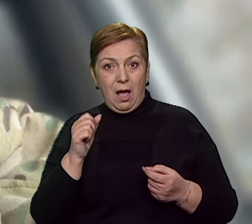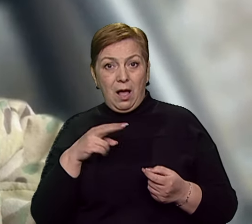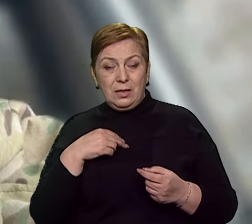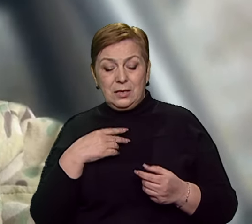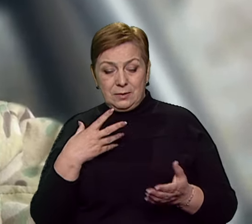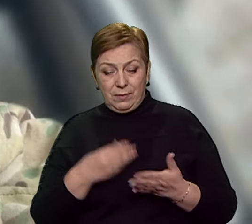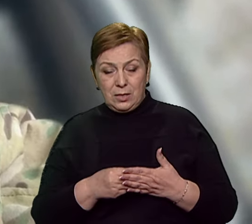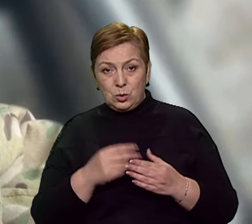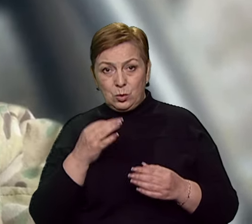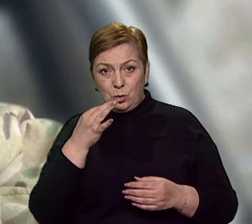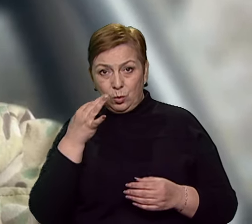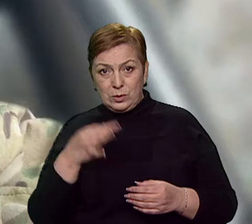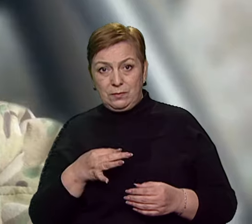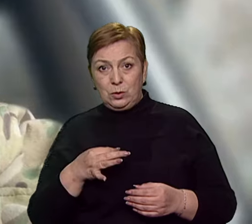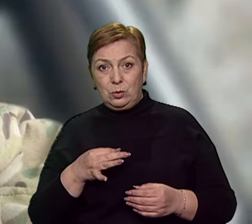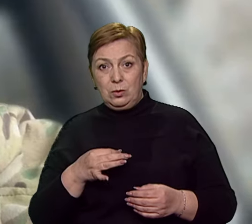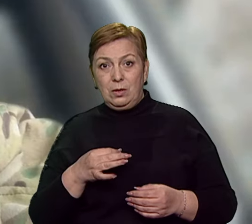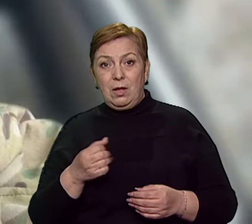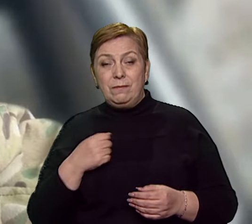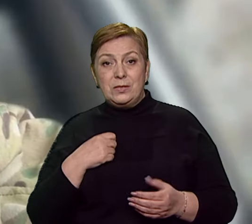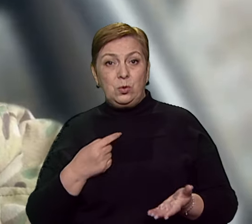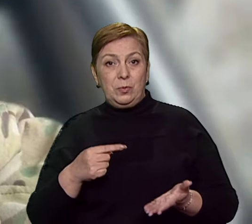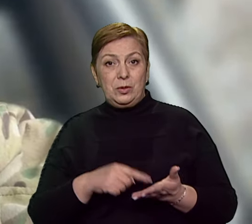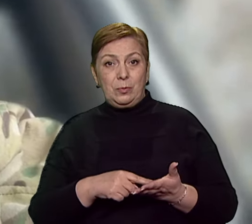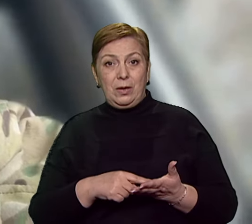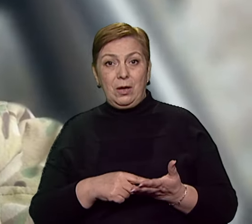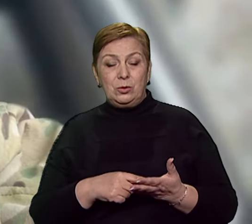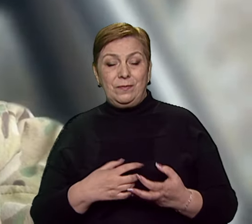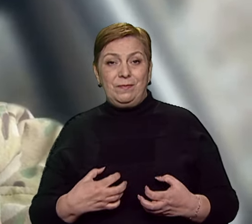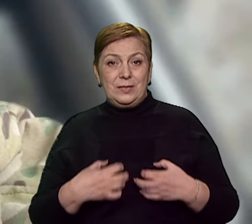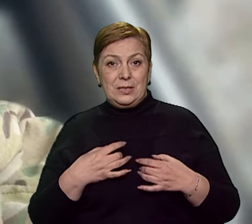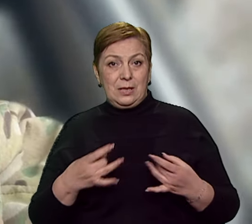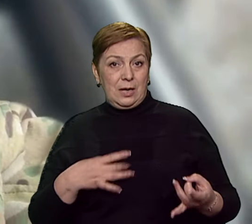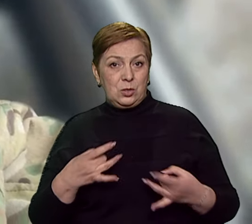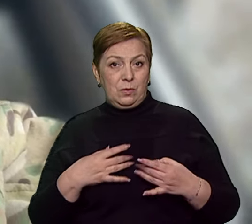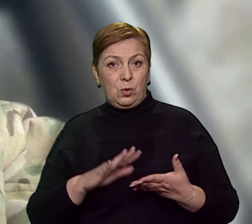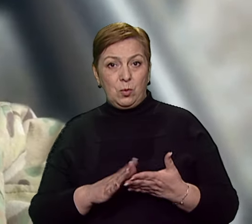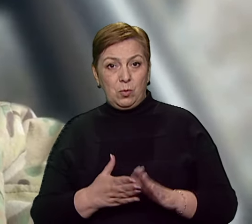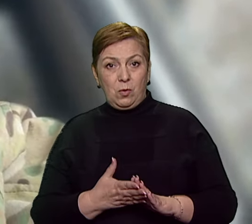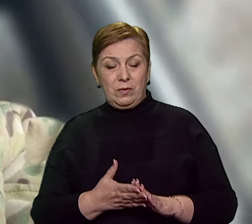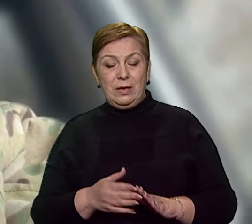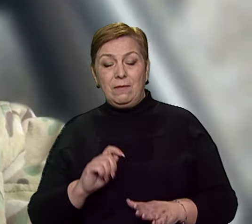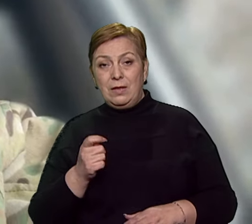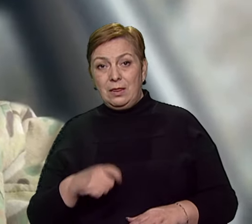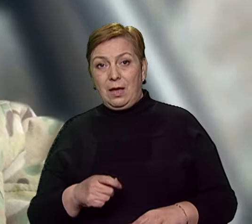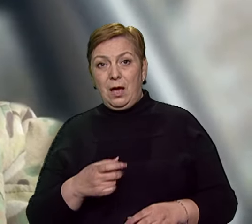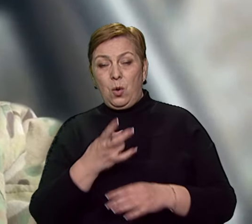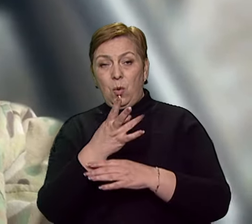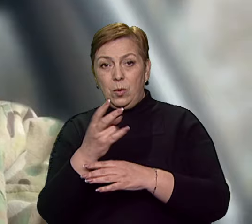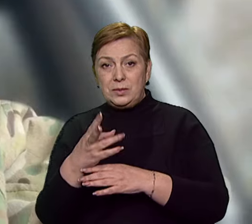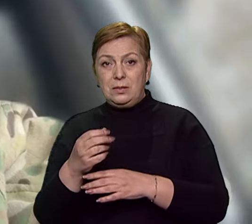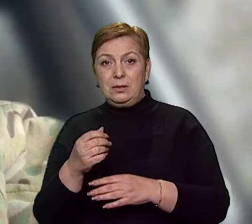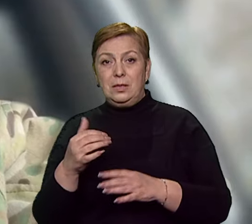так як я зазначаю в петиції, військові потрапляють в стресові умови, в тяжку ситуацію. Війна, обстріли,